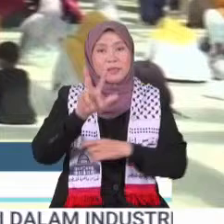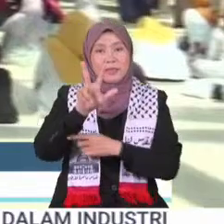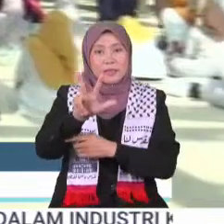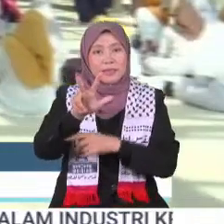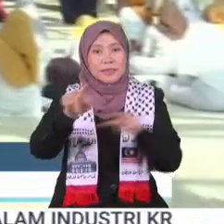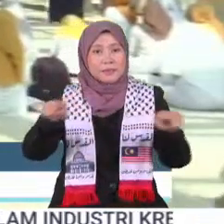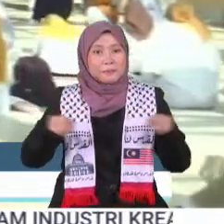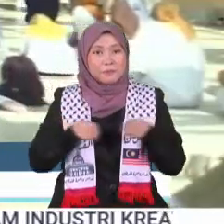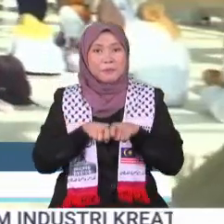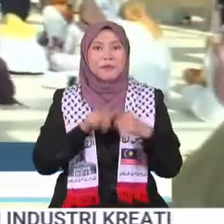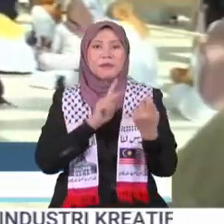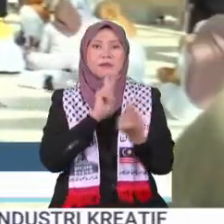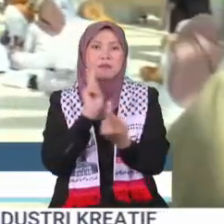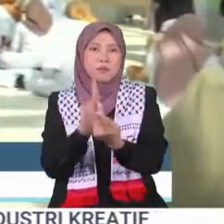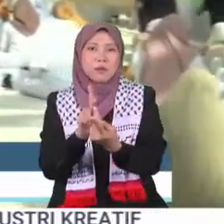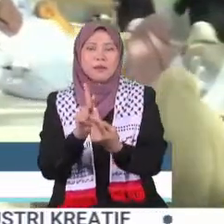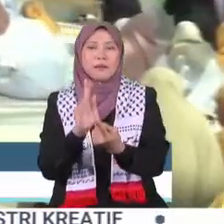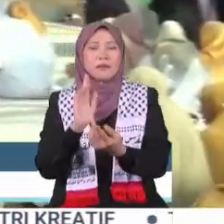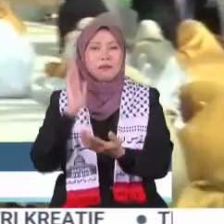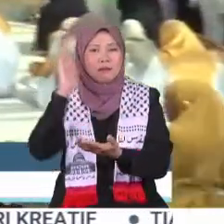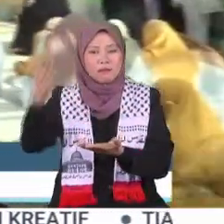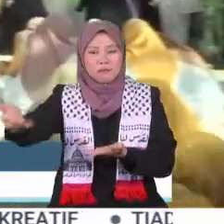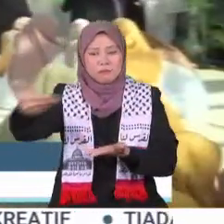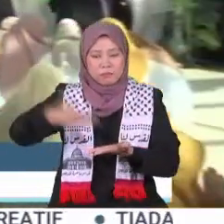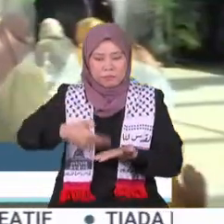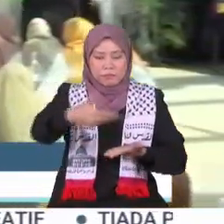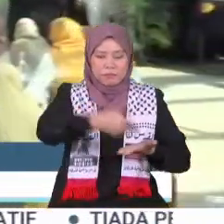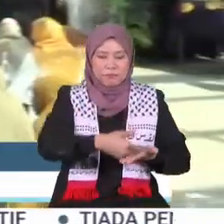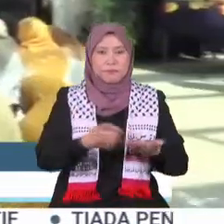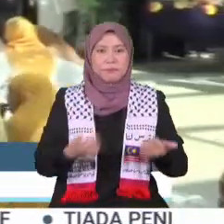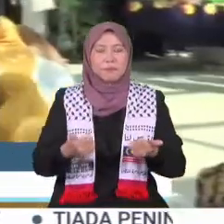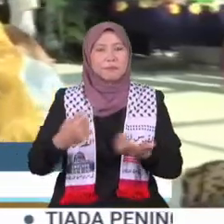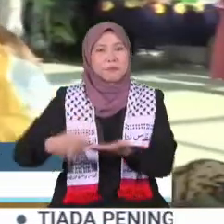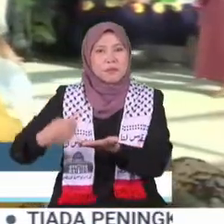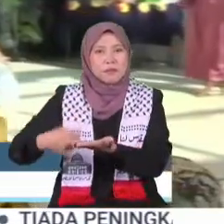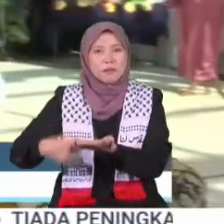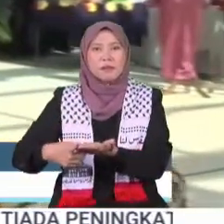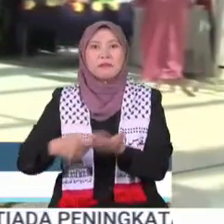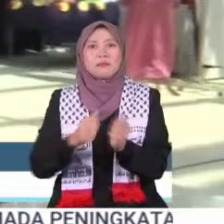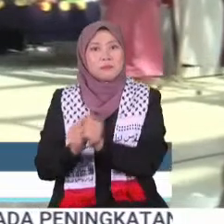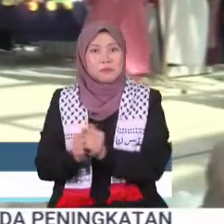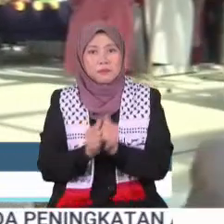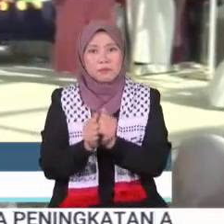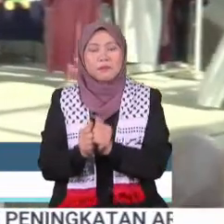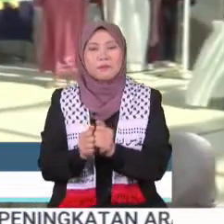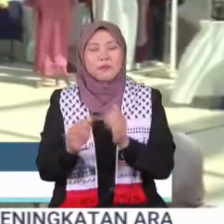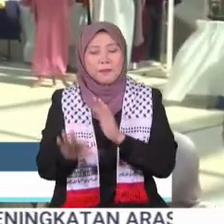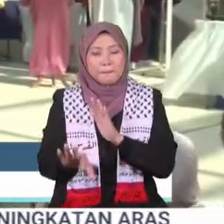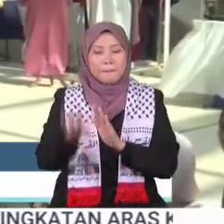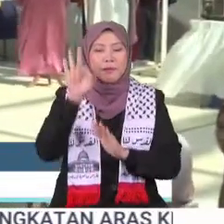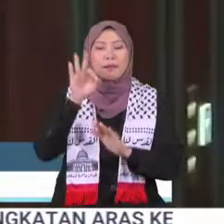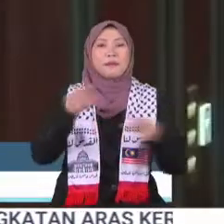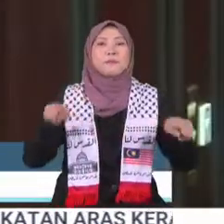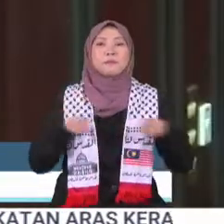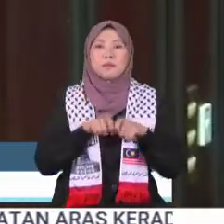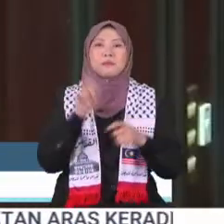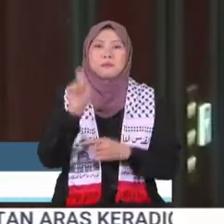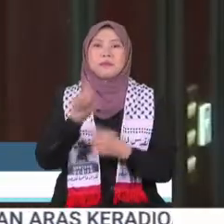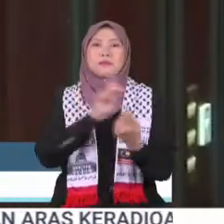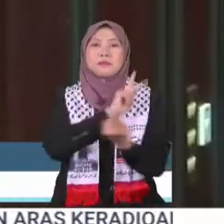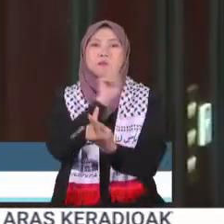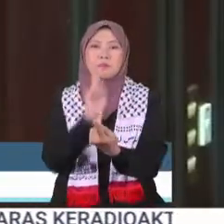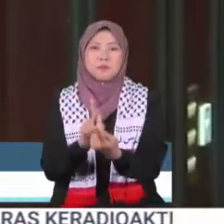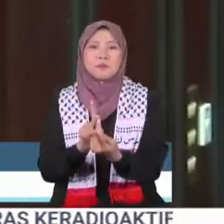yang bersesuaian dan akan kita putuskan bersama untuk memastikan bahawa tapak yang dipilih itu adalah